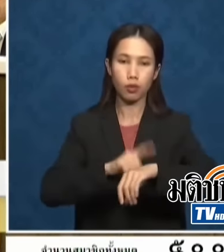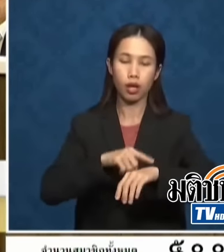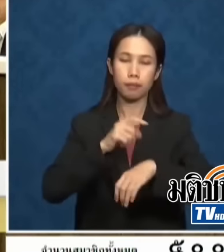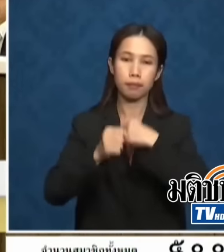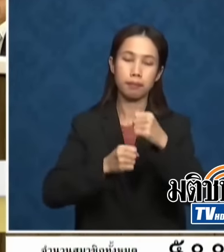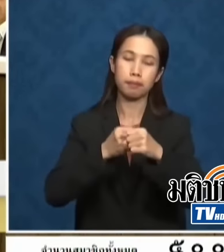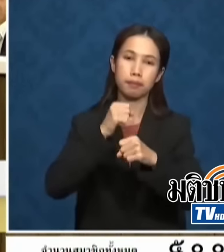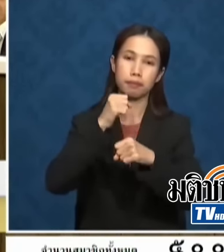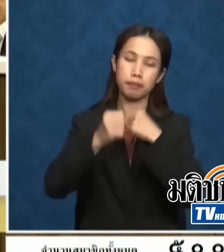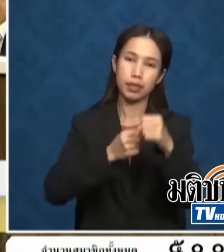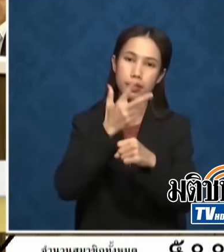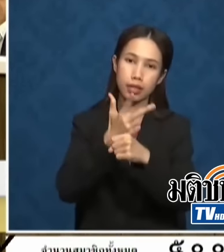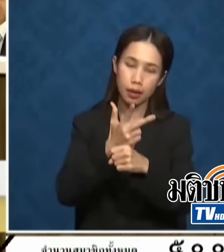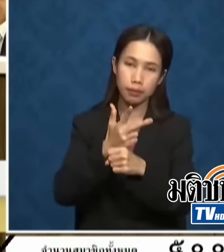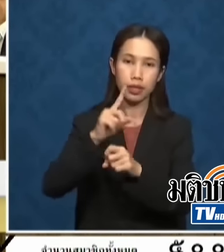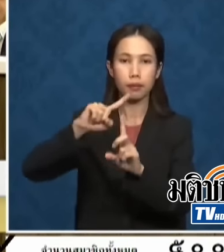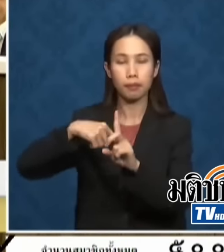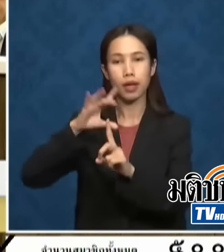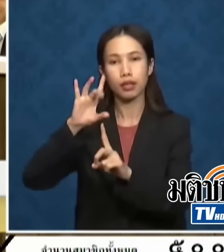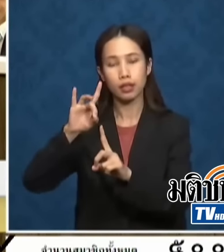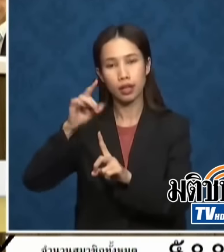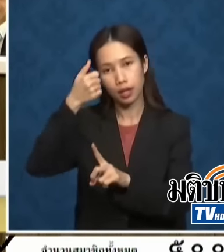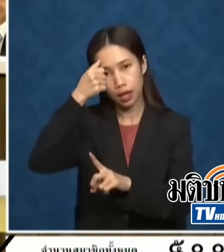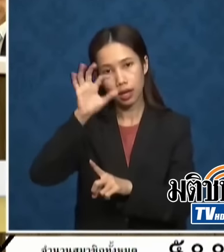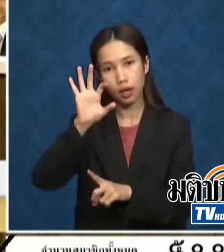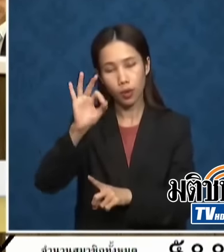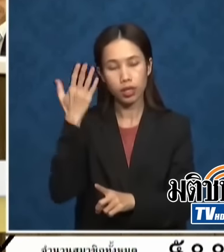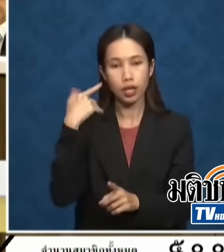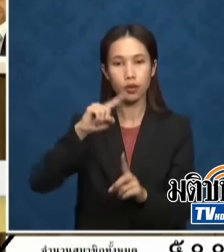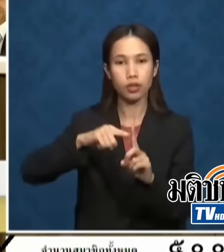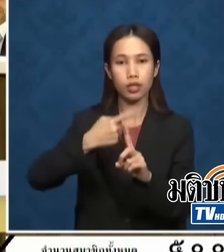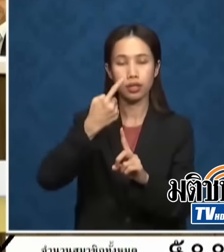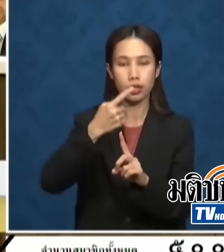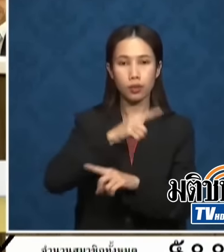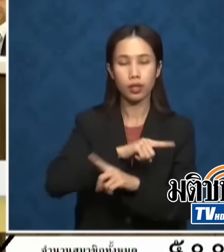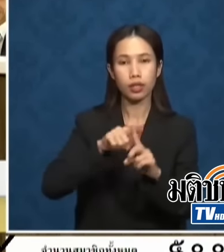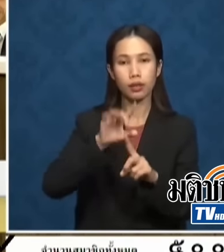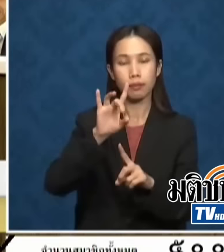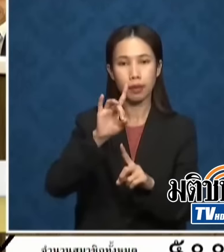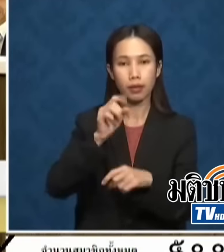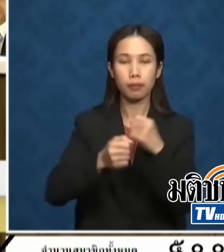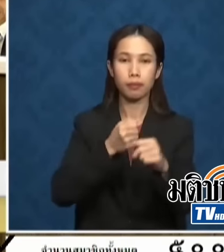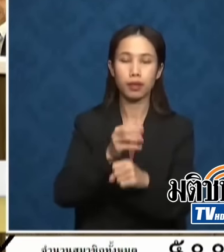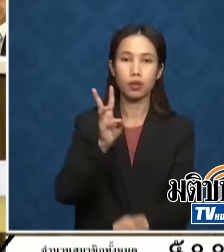8เดือน9วันจนถึงวันที่8มกราคม2563 EU ก็ปลดใบเหลืองให้ไท